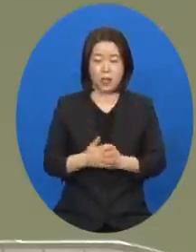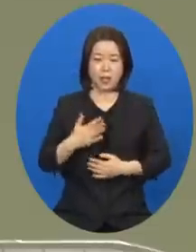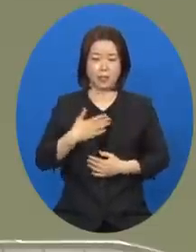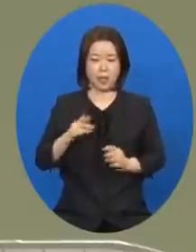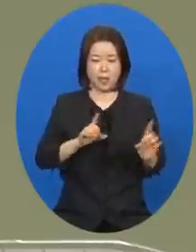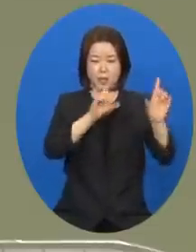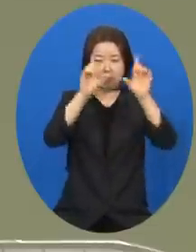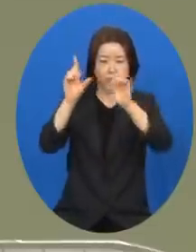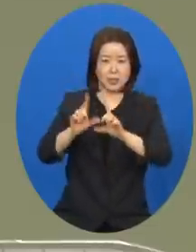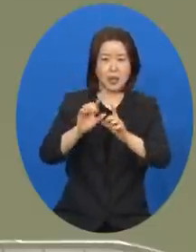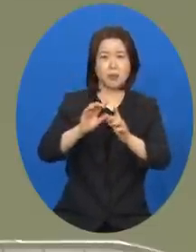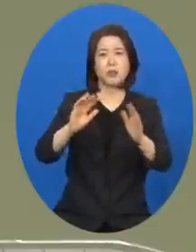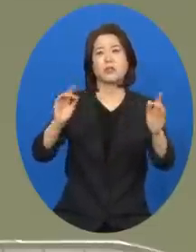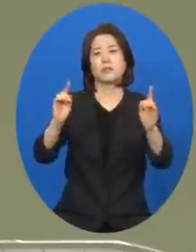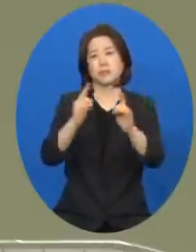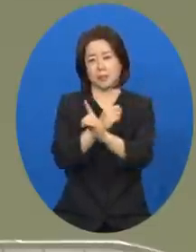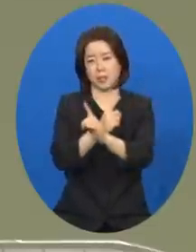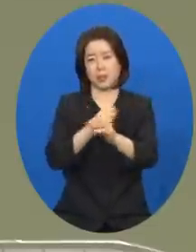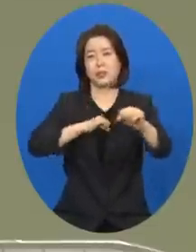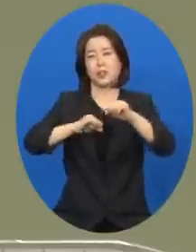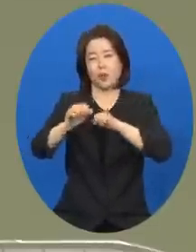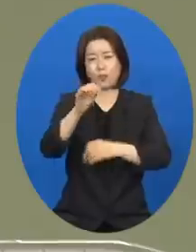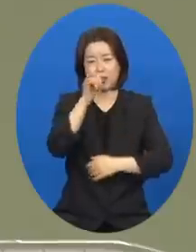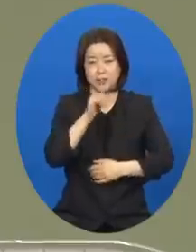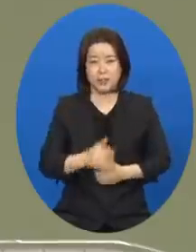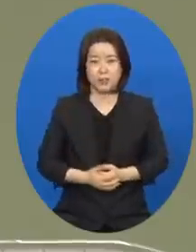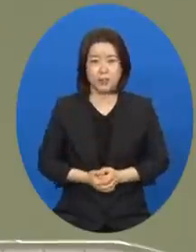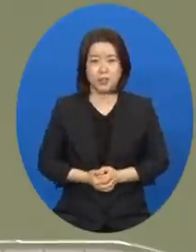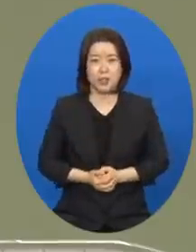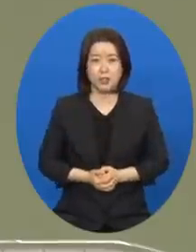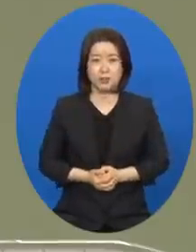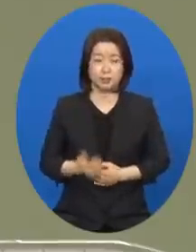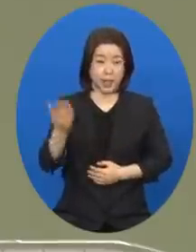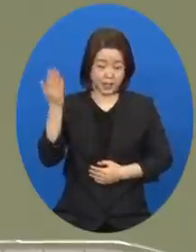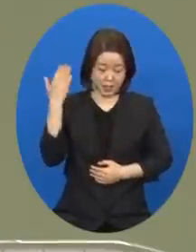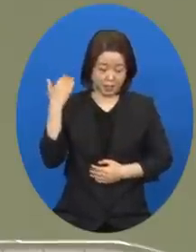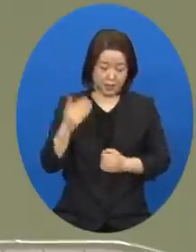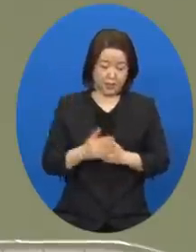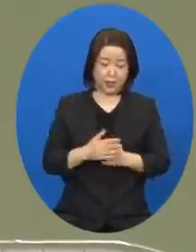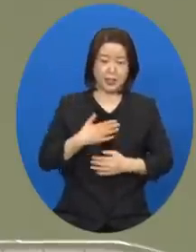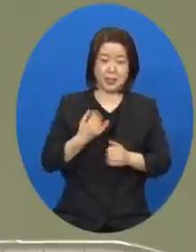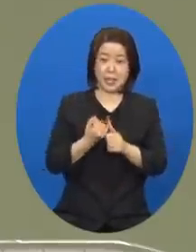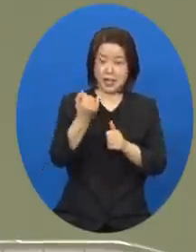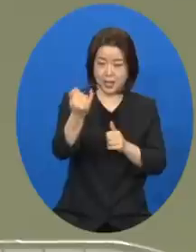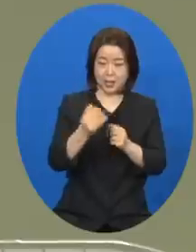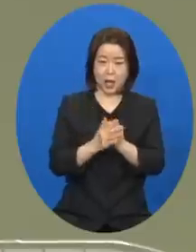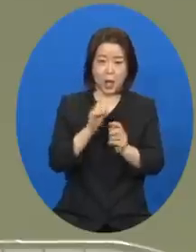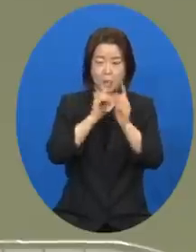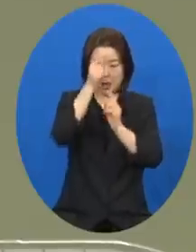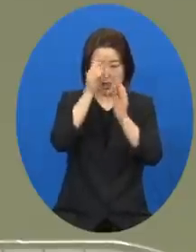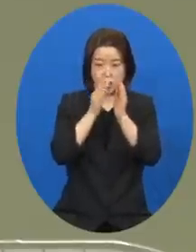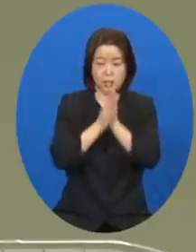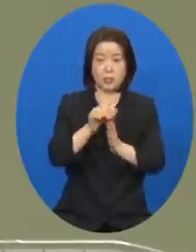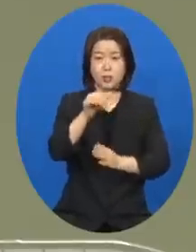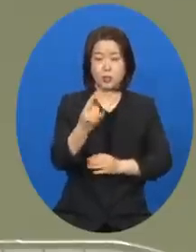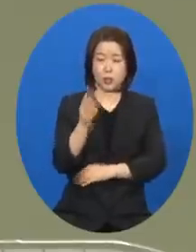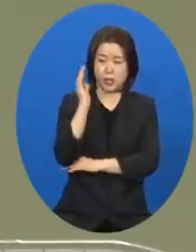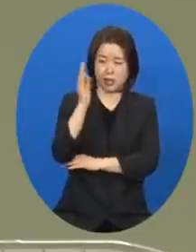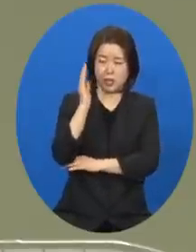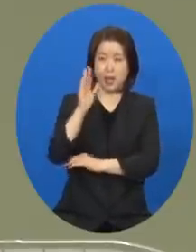변화시키는 역사를 경험하게 된 겁니다. 제 아내가 말씀기도 강의를 하면 늘